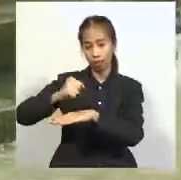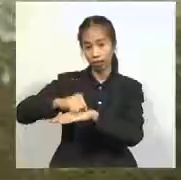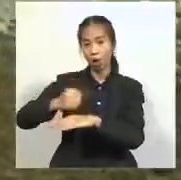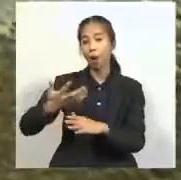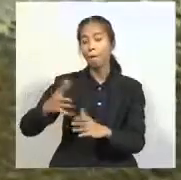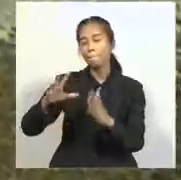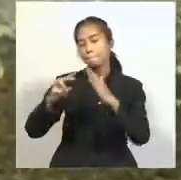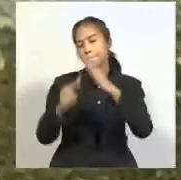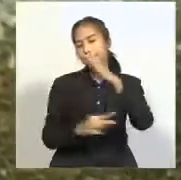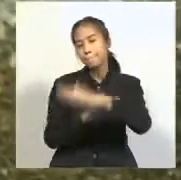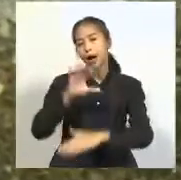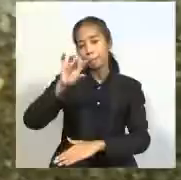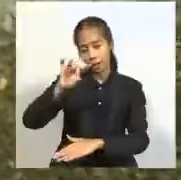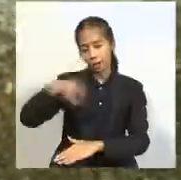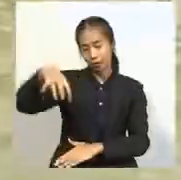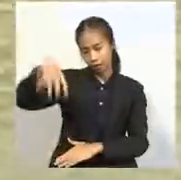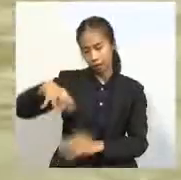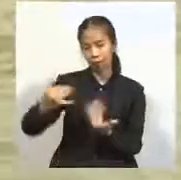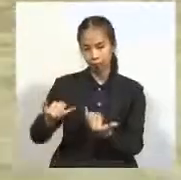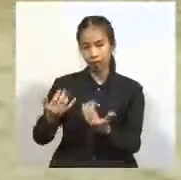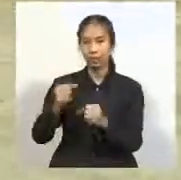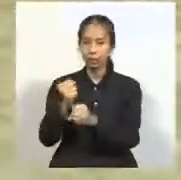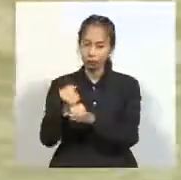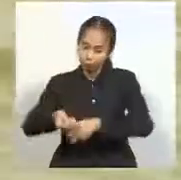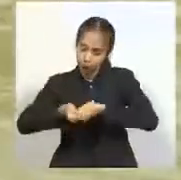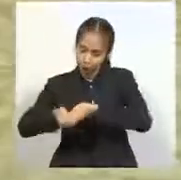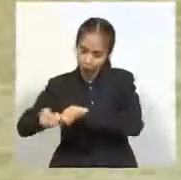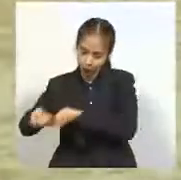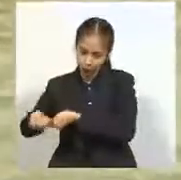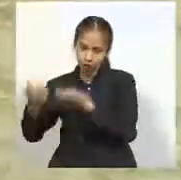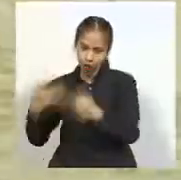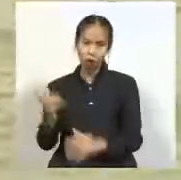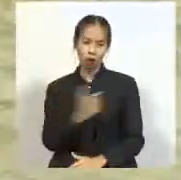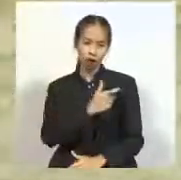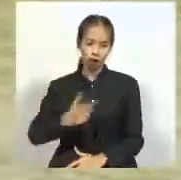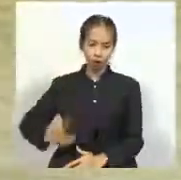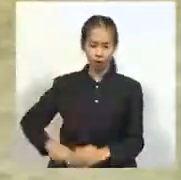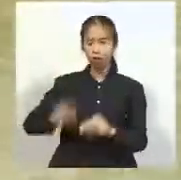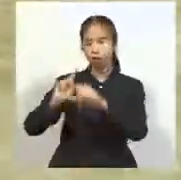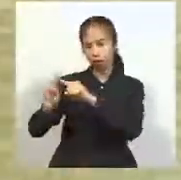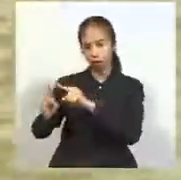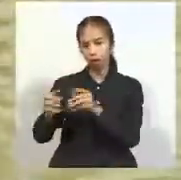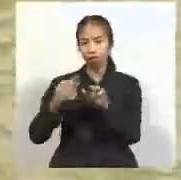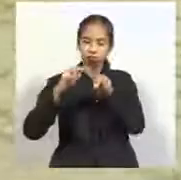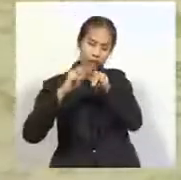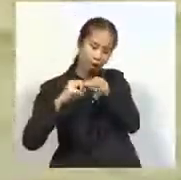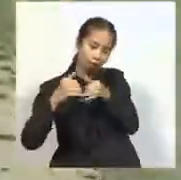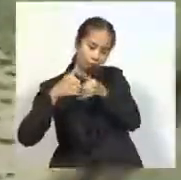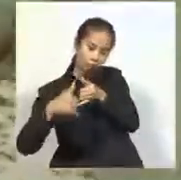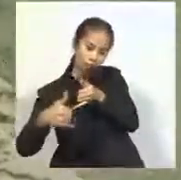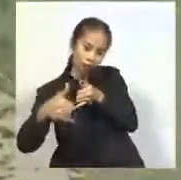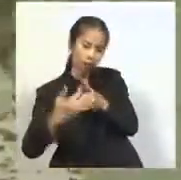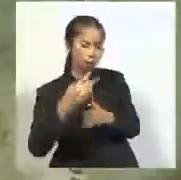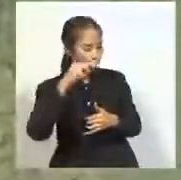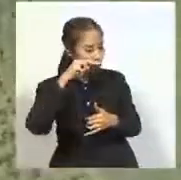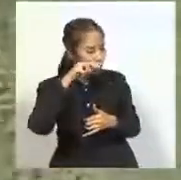รมที่มีกิจกรรมทำความสะอาดวันนี้นะคะจะเป็นจุดที่พระบรมวงศานุวงศ์ประทับทอดพระเนตรขบวนพยุหยาตรา